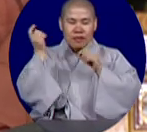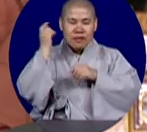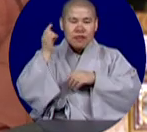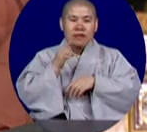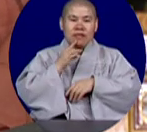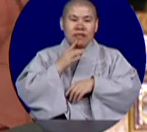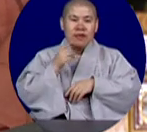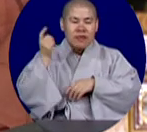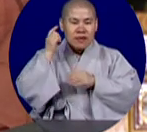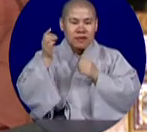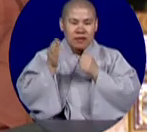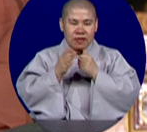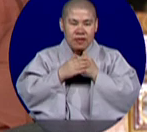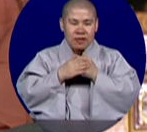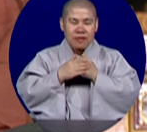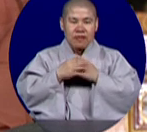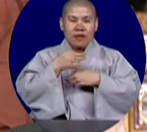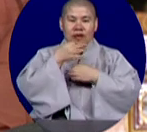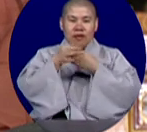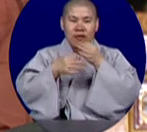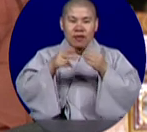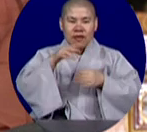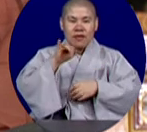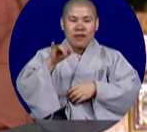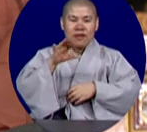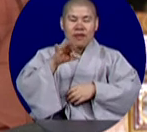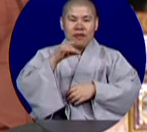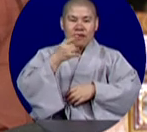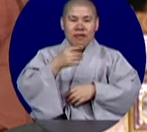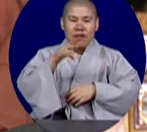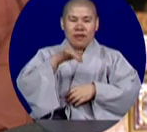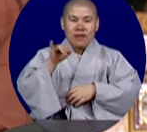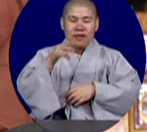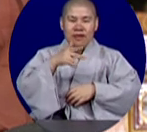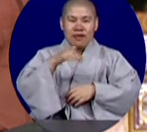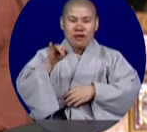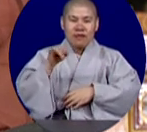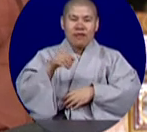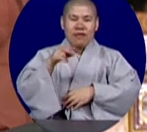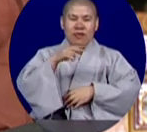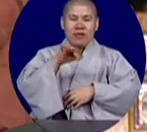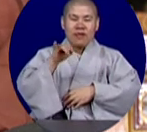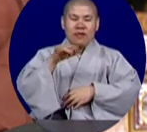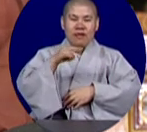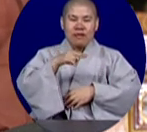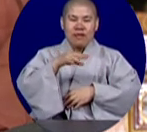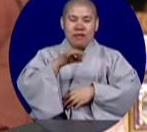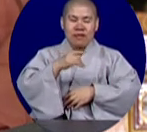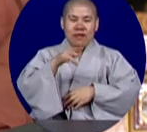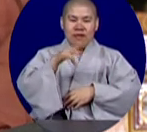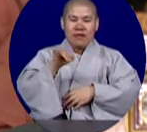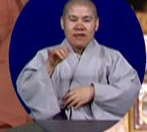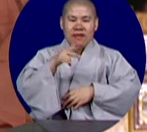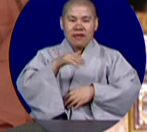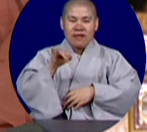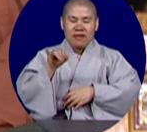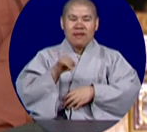말이에요. 한번 불러봐요. 지위지지 부지 시위지. 이걸 자꾸 해봐요. 어떻게 되나?